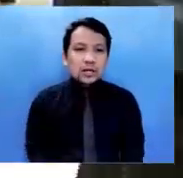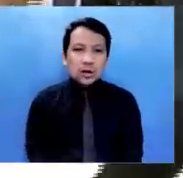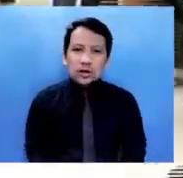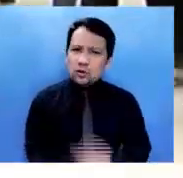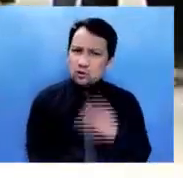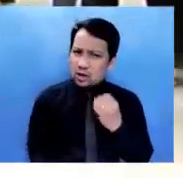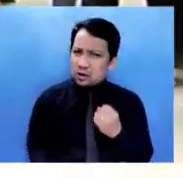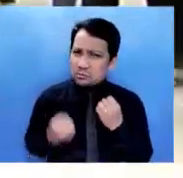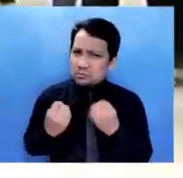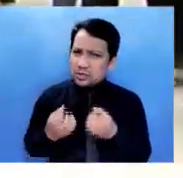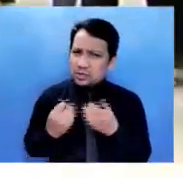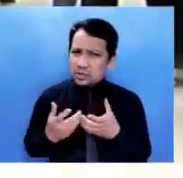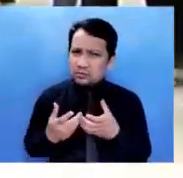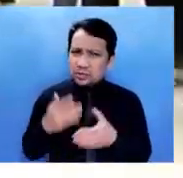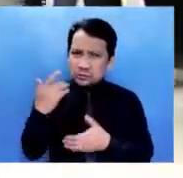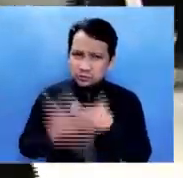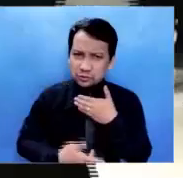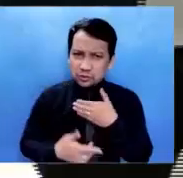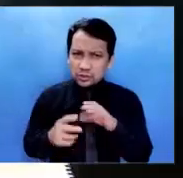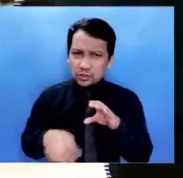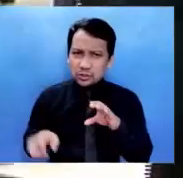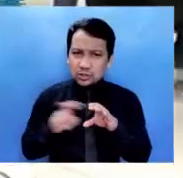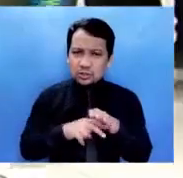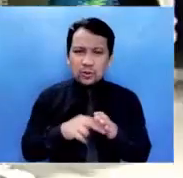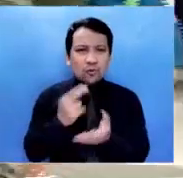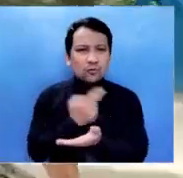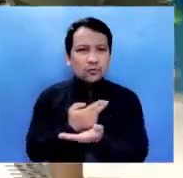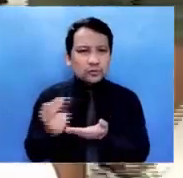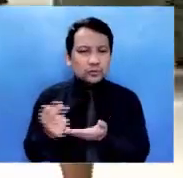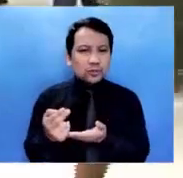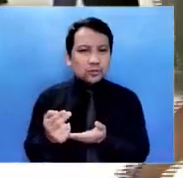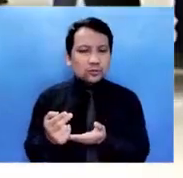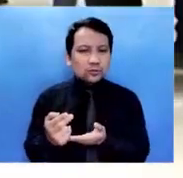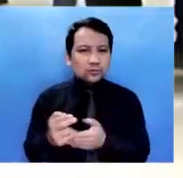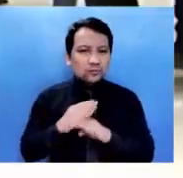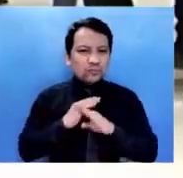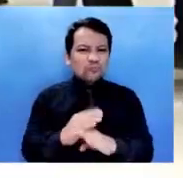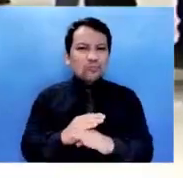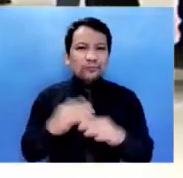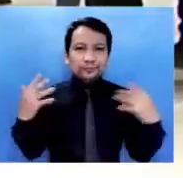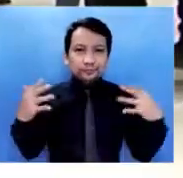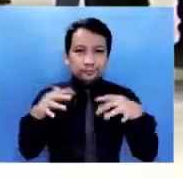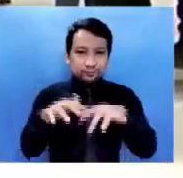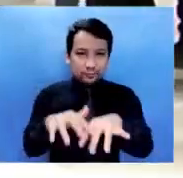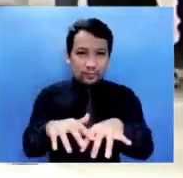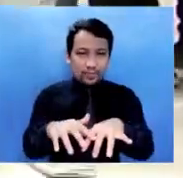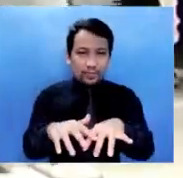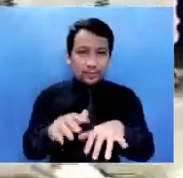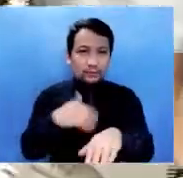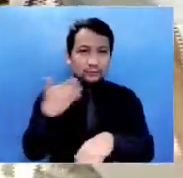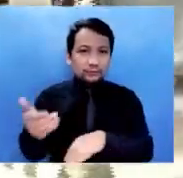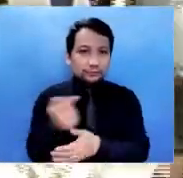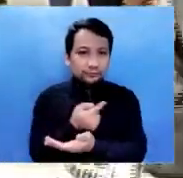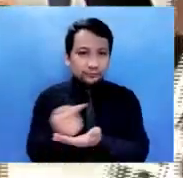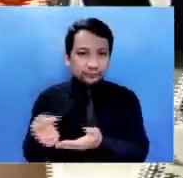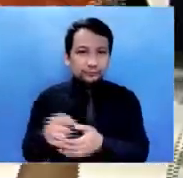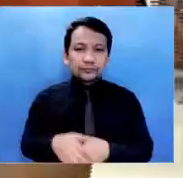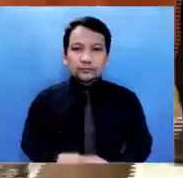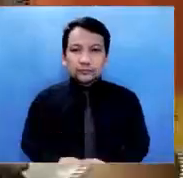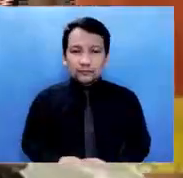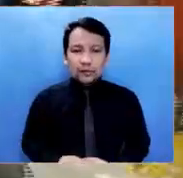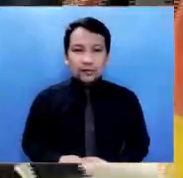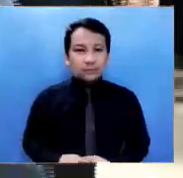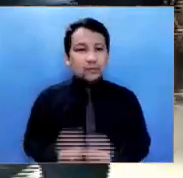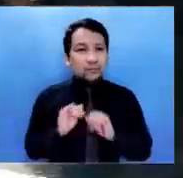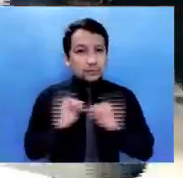kanila inaagana ang biyahe para sa Semana Santa para makaiwas sa dagsa ng mga pasahero sa susunod na linggo. Ganyan din ang eksena sa